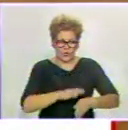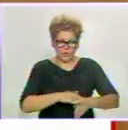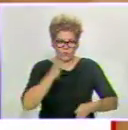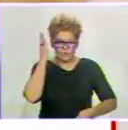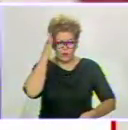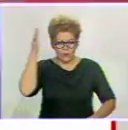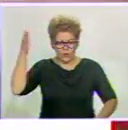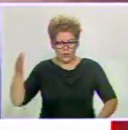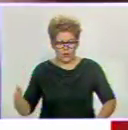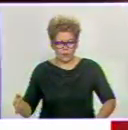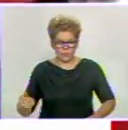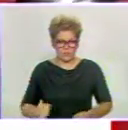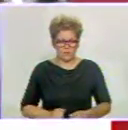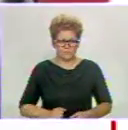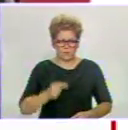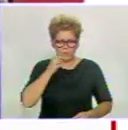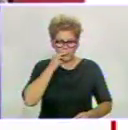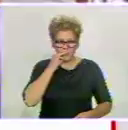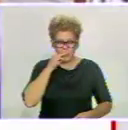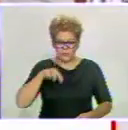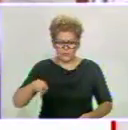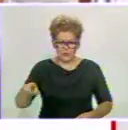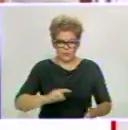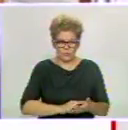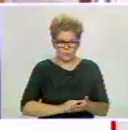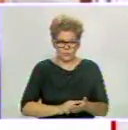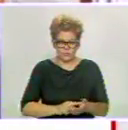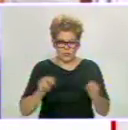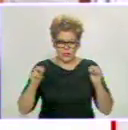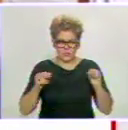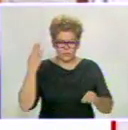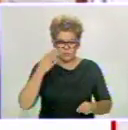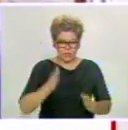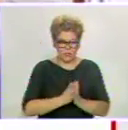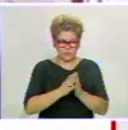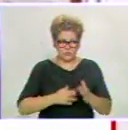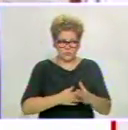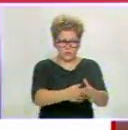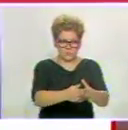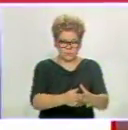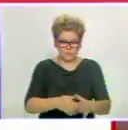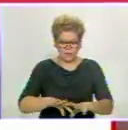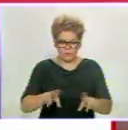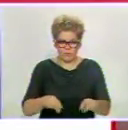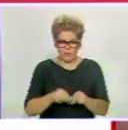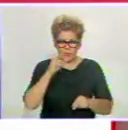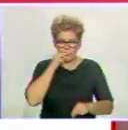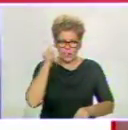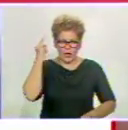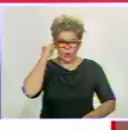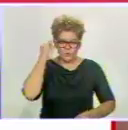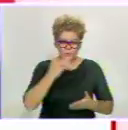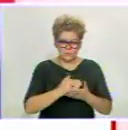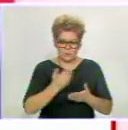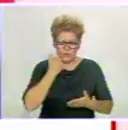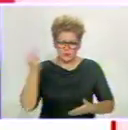de perete și de un hidrant. Băiatul a mers imediat în cancelaria școlii, unde a cerut ajutor. Părinții băiatului au aflat însă despre incident